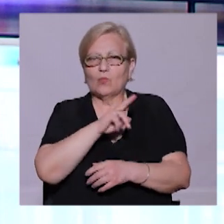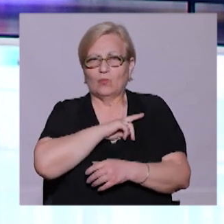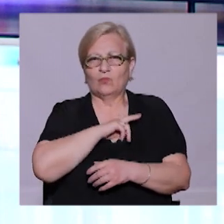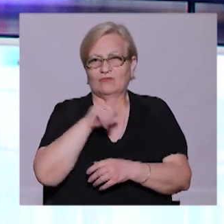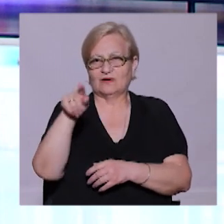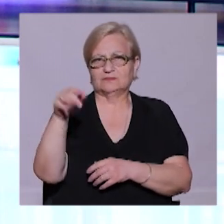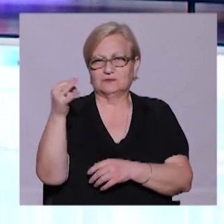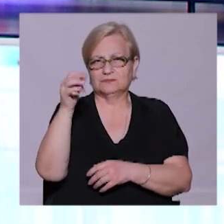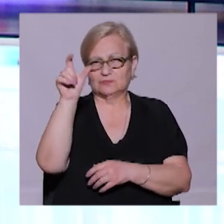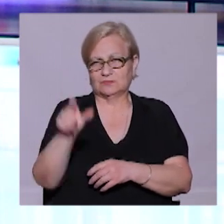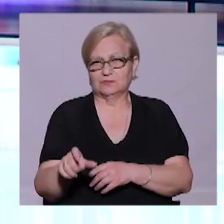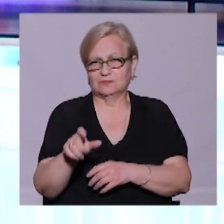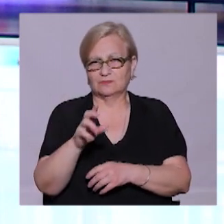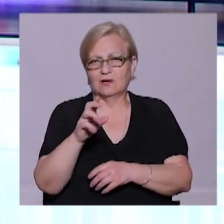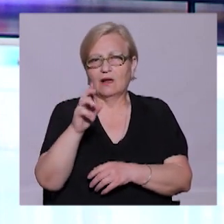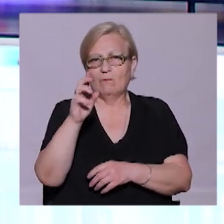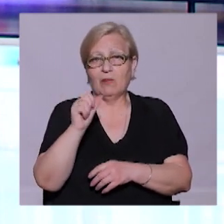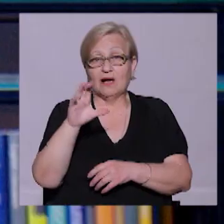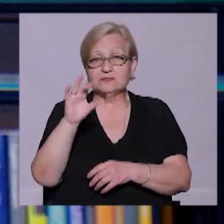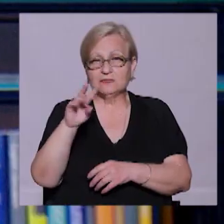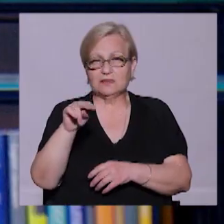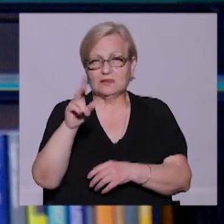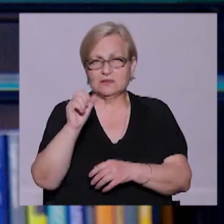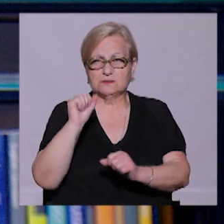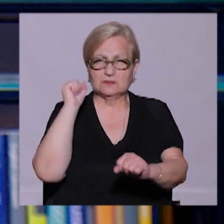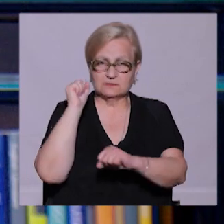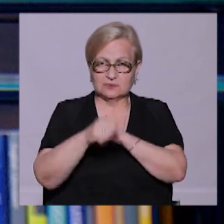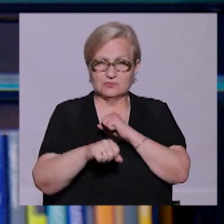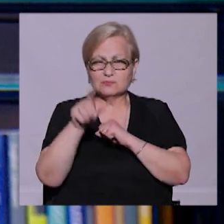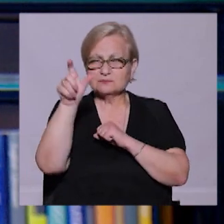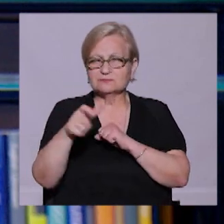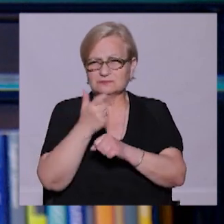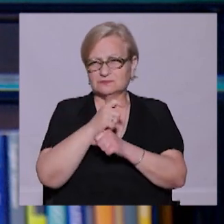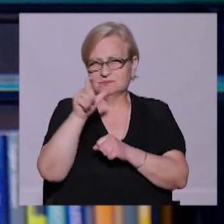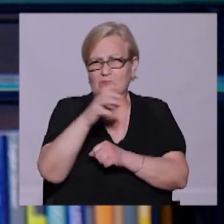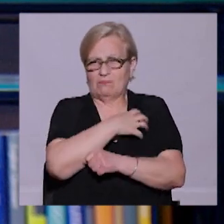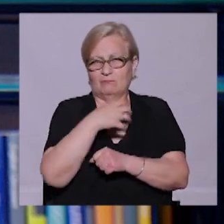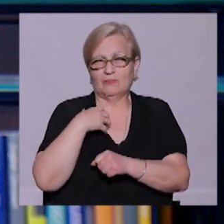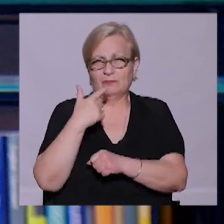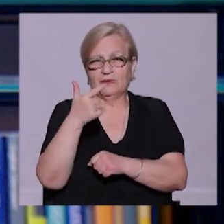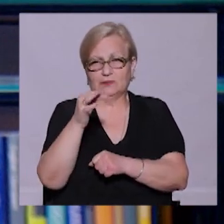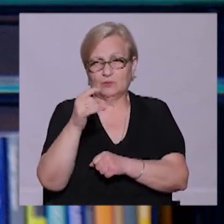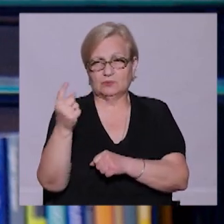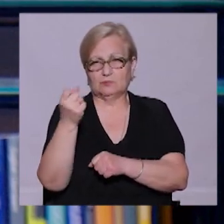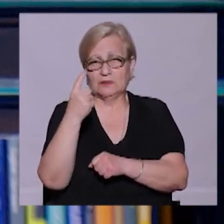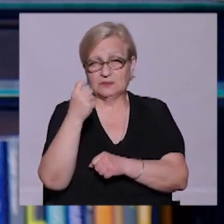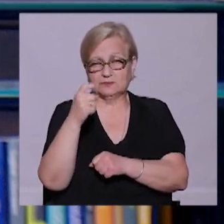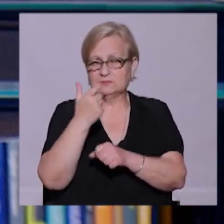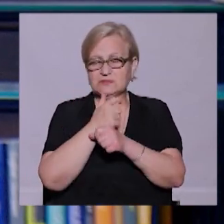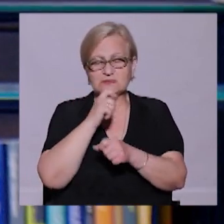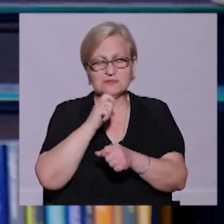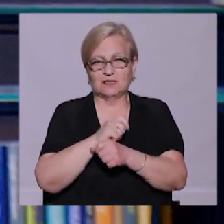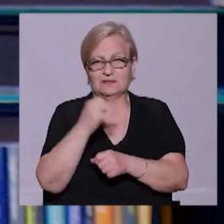შორის ერთხელ მაგრამ სლია ბასილიკე ისარს და აი სწორედ ანტიბიზანტიური განწყობა არის ის